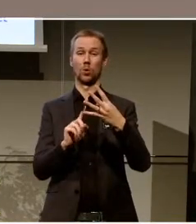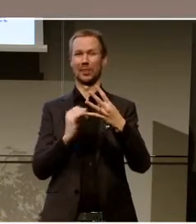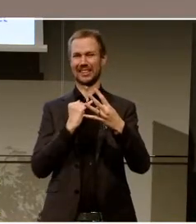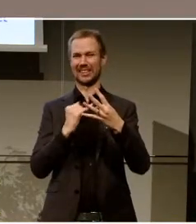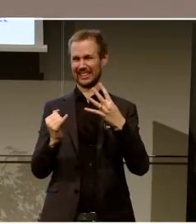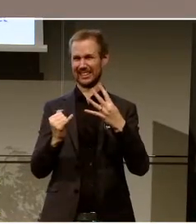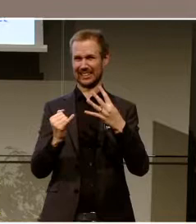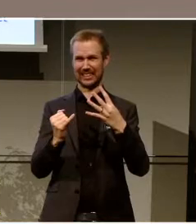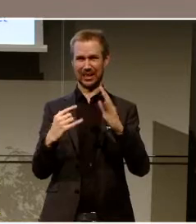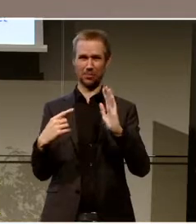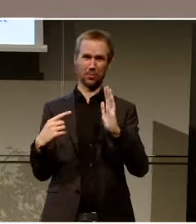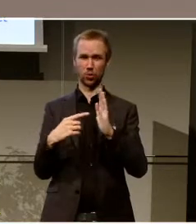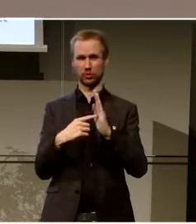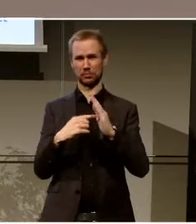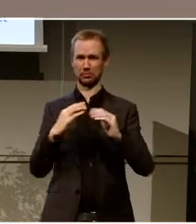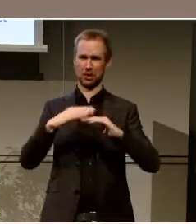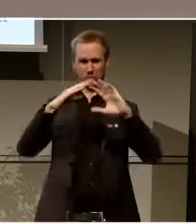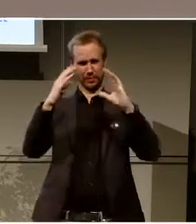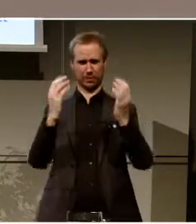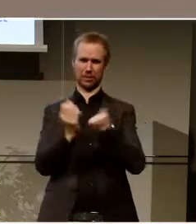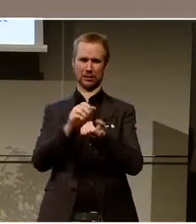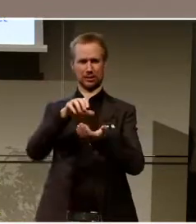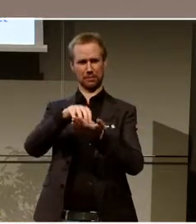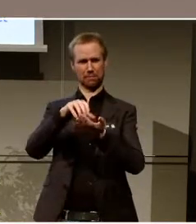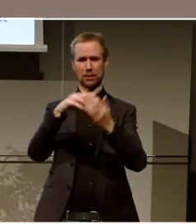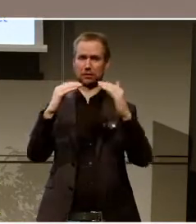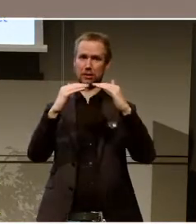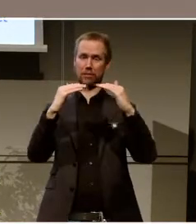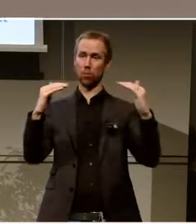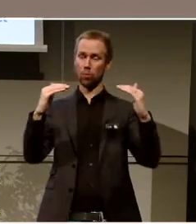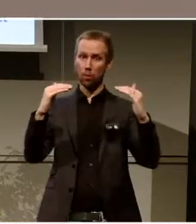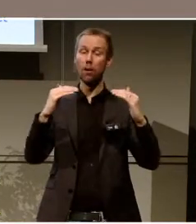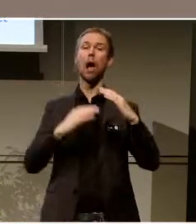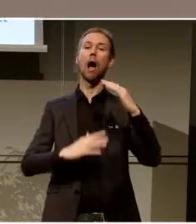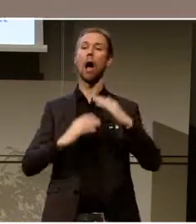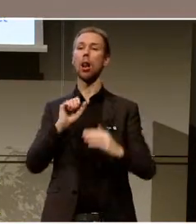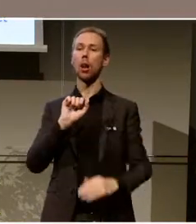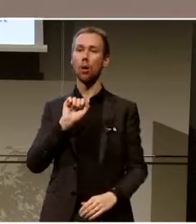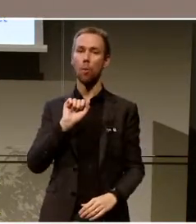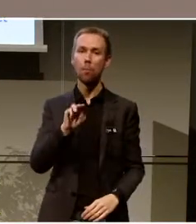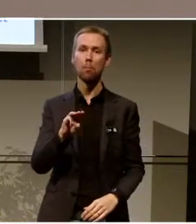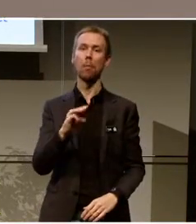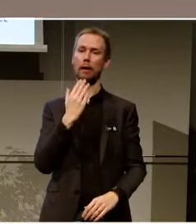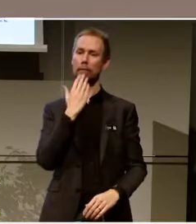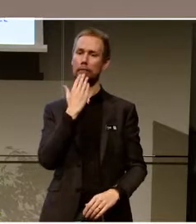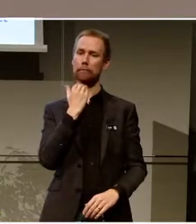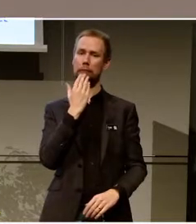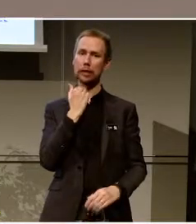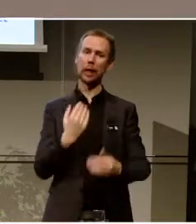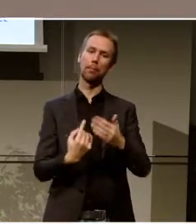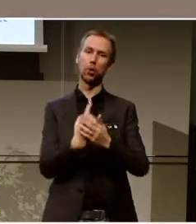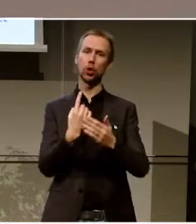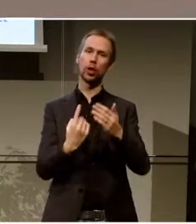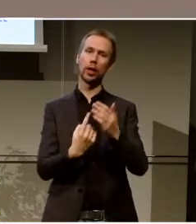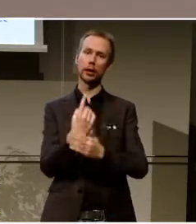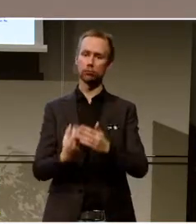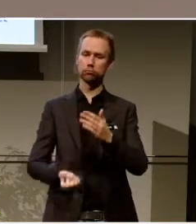mer samhällsövergripande då. Den handlar om de möjligheter som skapas i och med digitaliseringen och